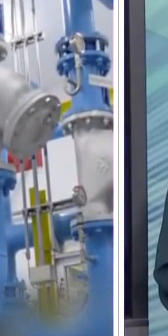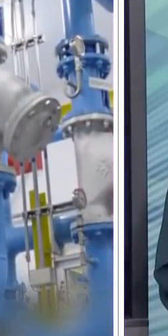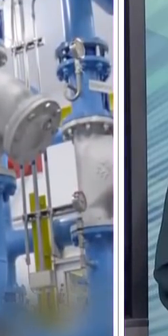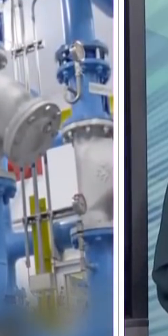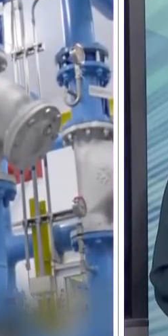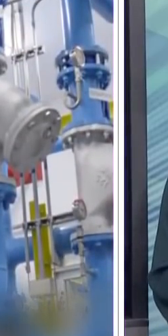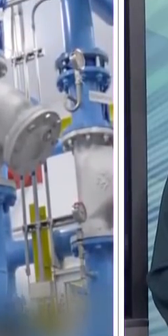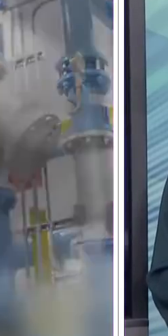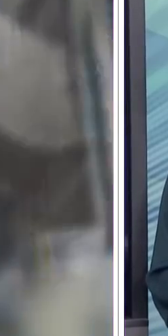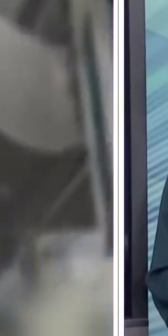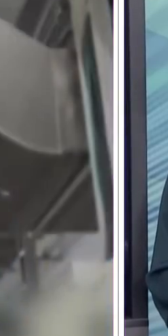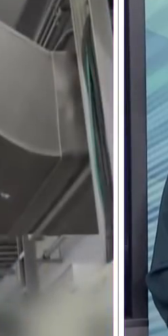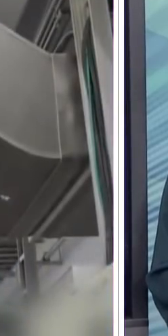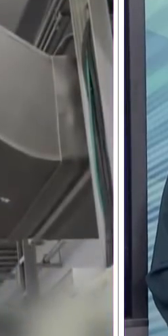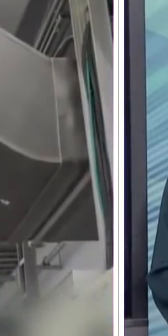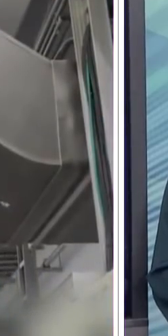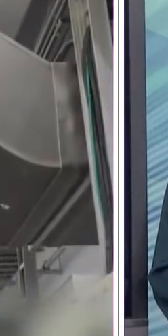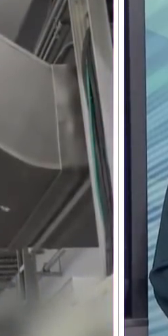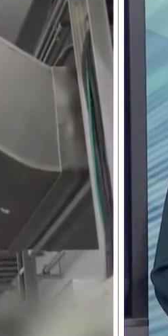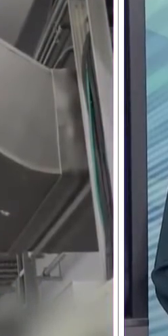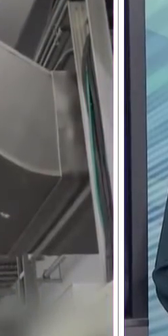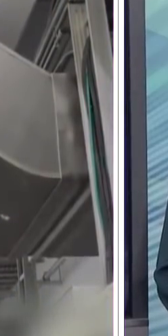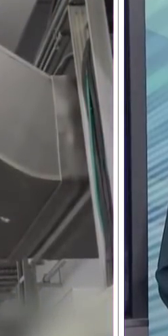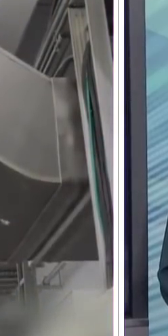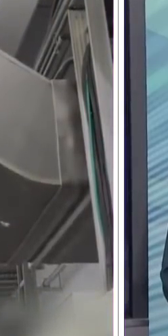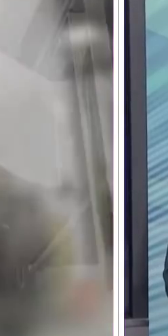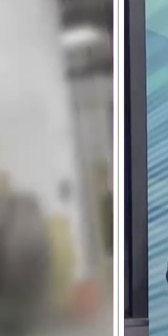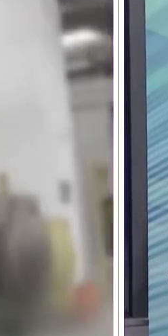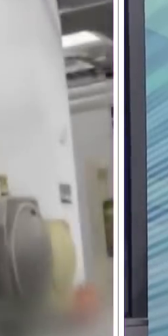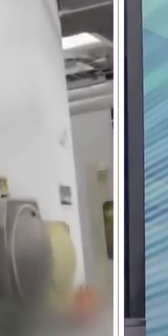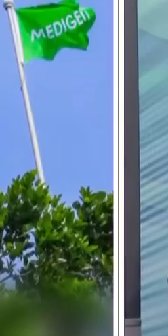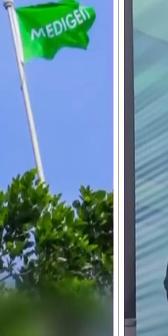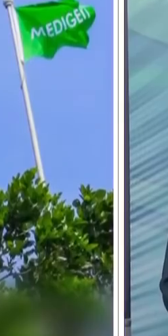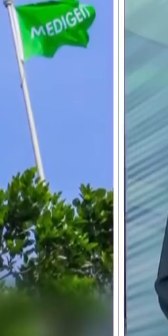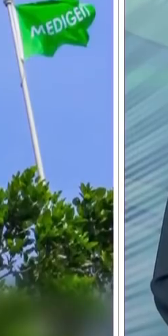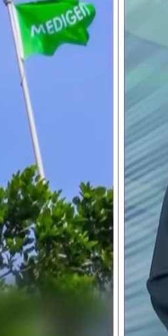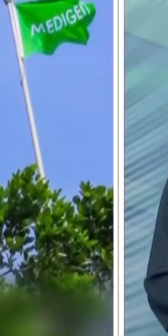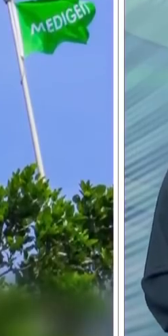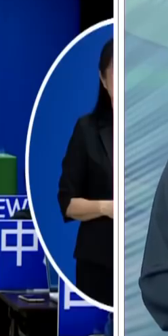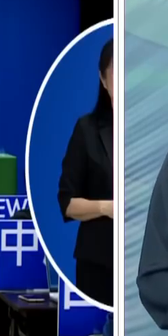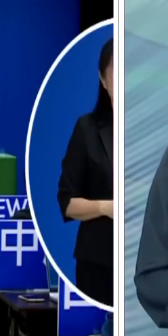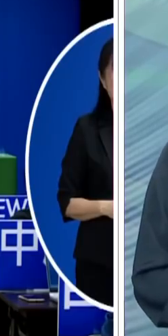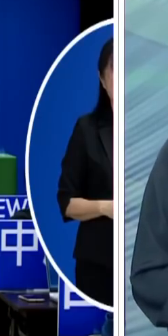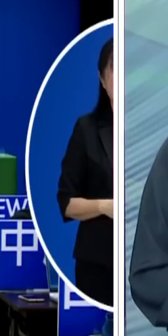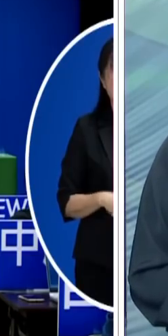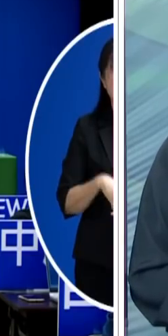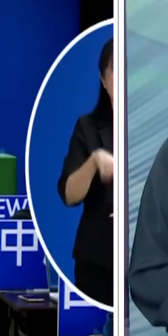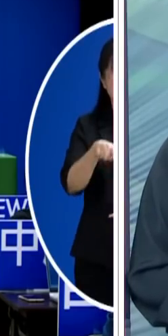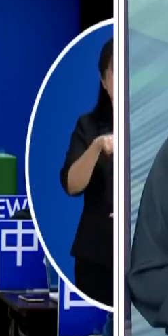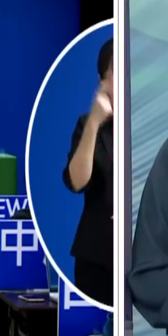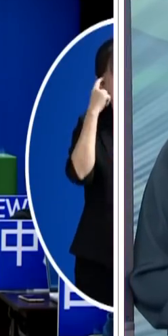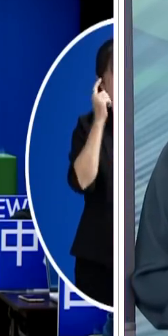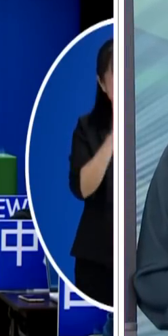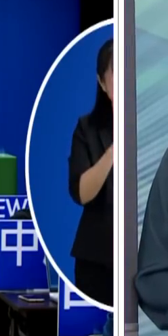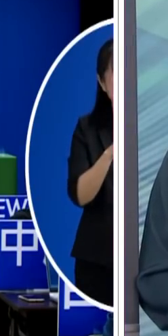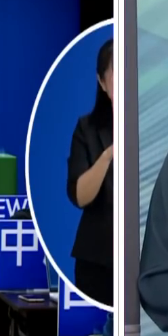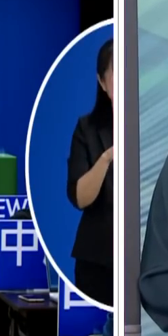我们秉哥说实话的时候，就是真的这个问题很严重。 哎，真的， 因为他大概预期到一